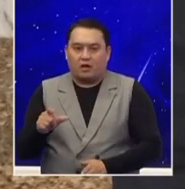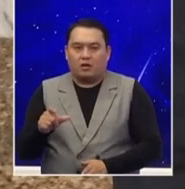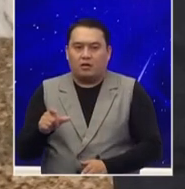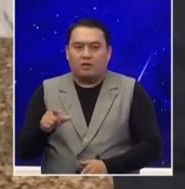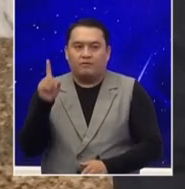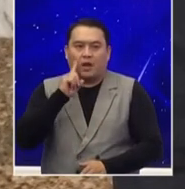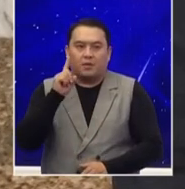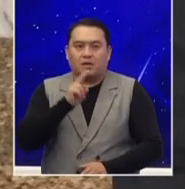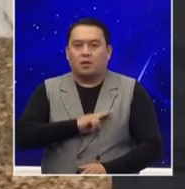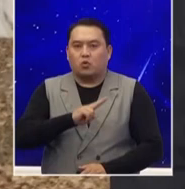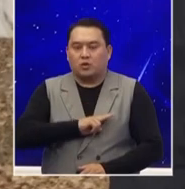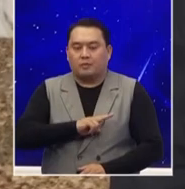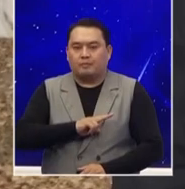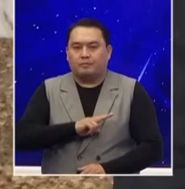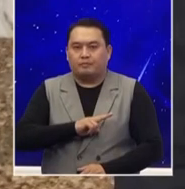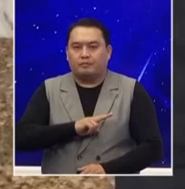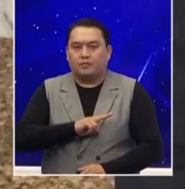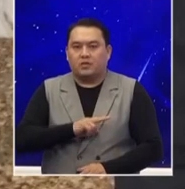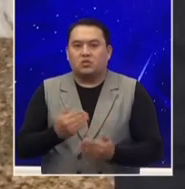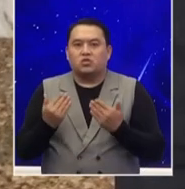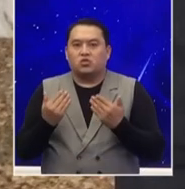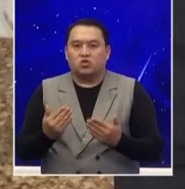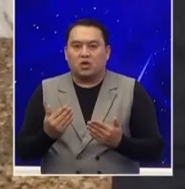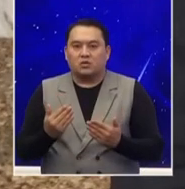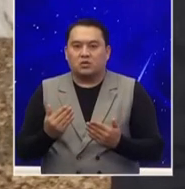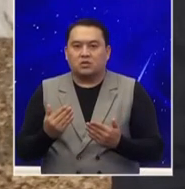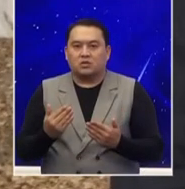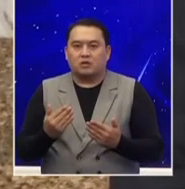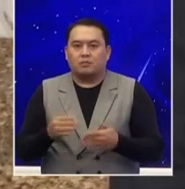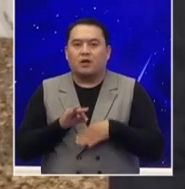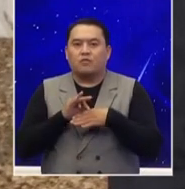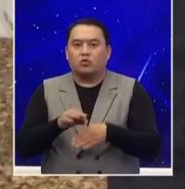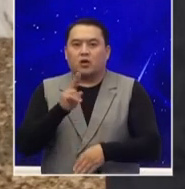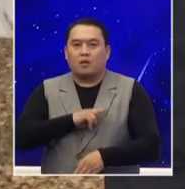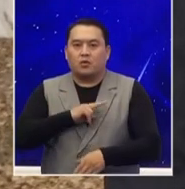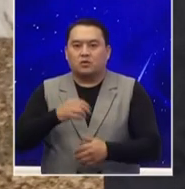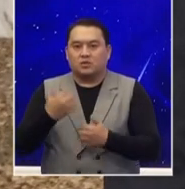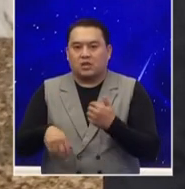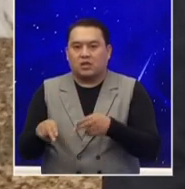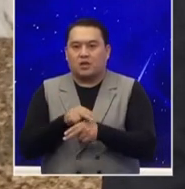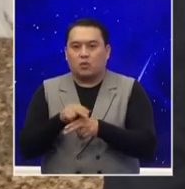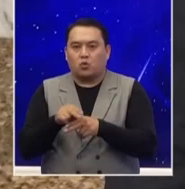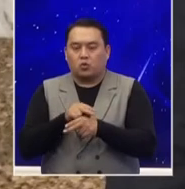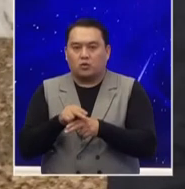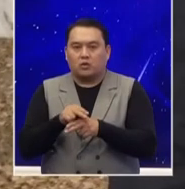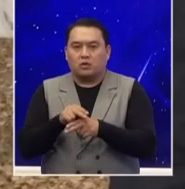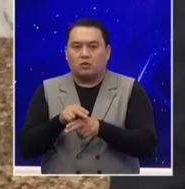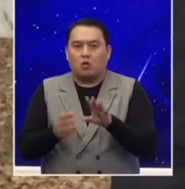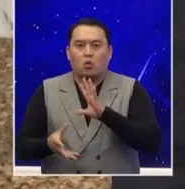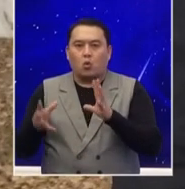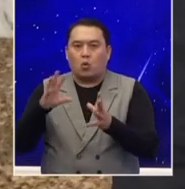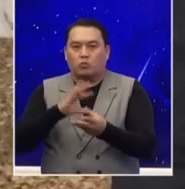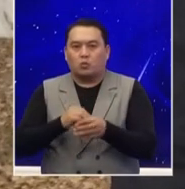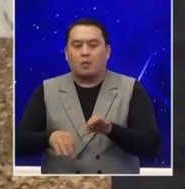временные работой в данный момент ведутся работы по средней ремонту в общем по